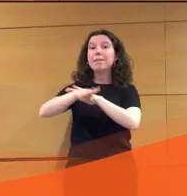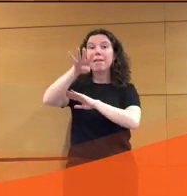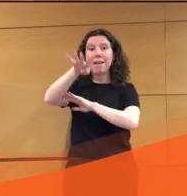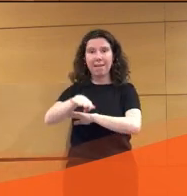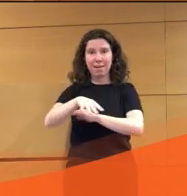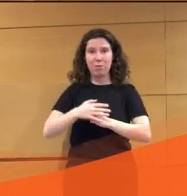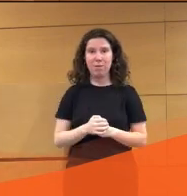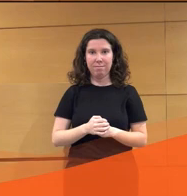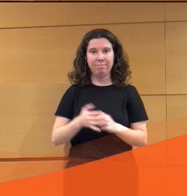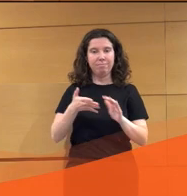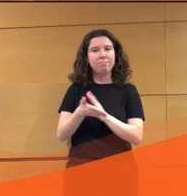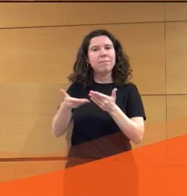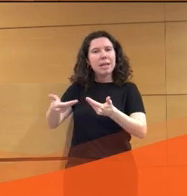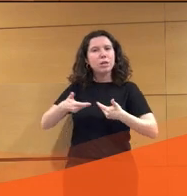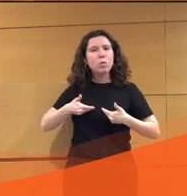haver-nos ajudat a muntar